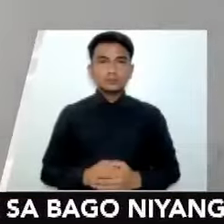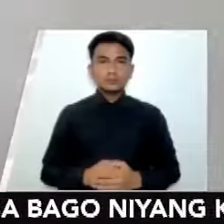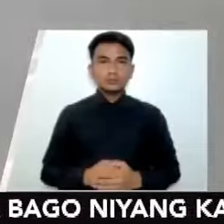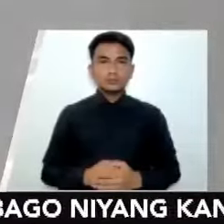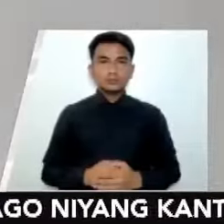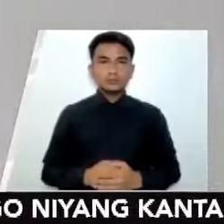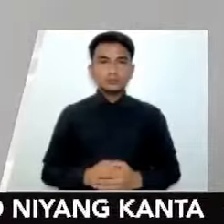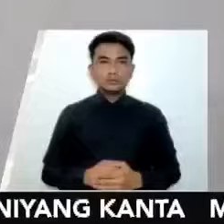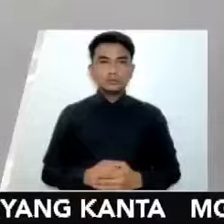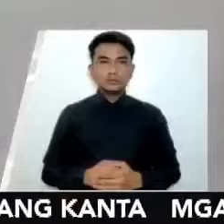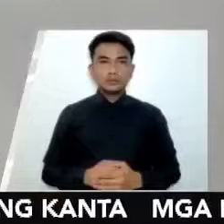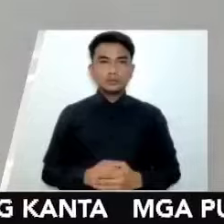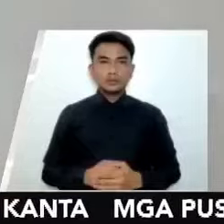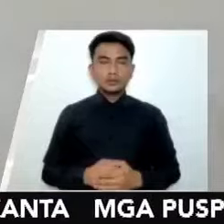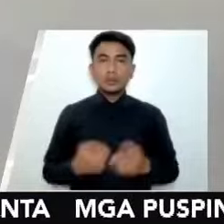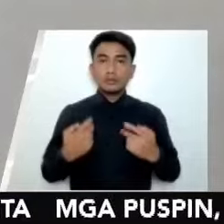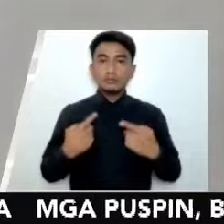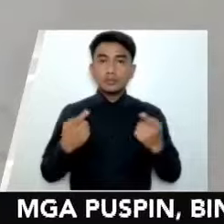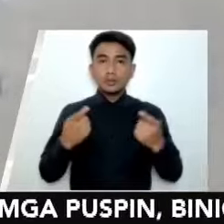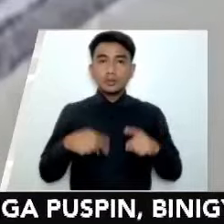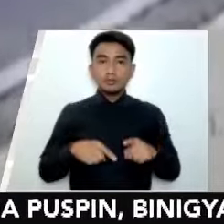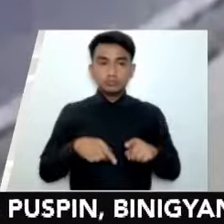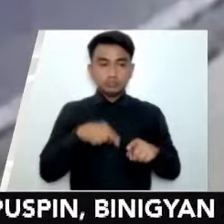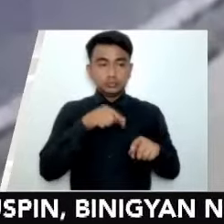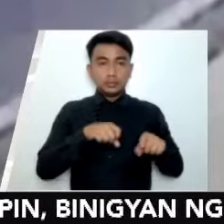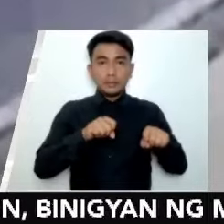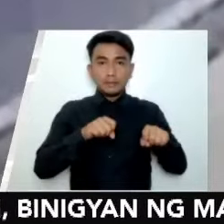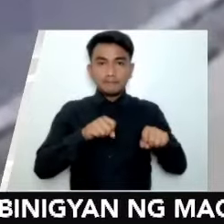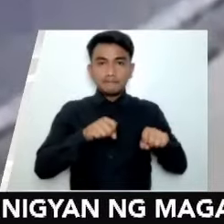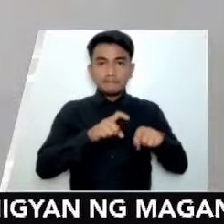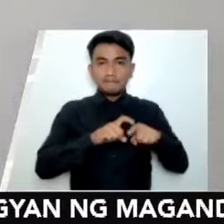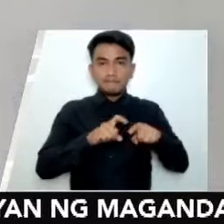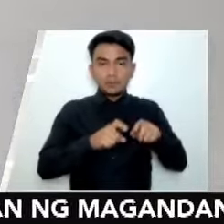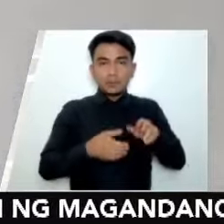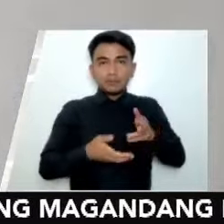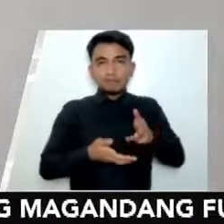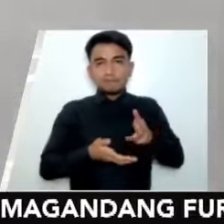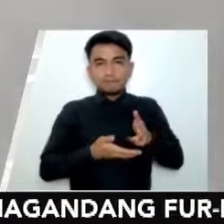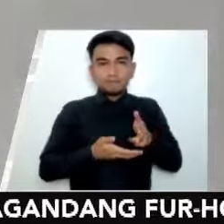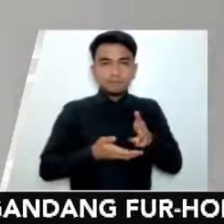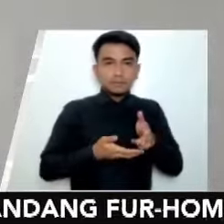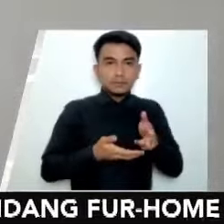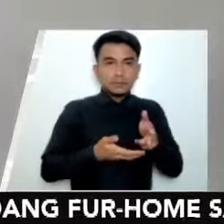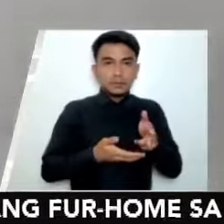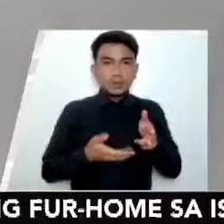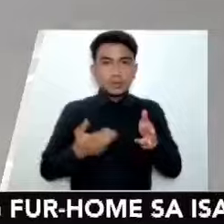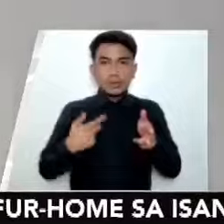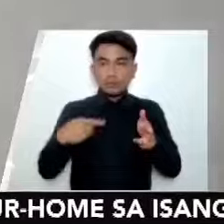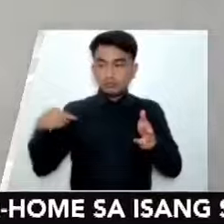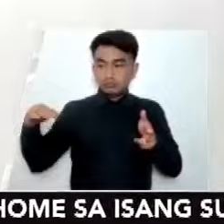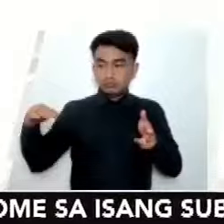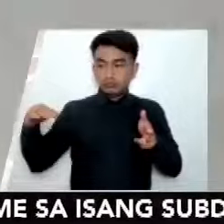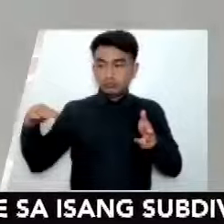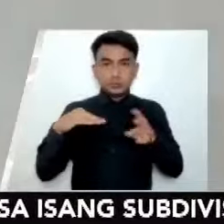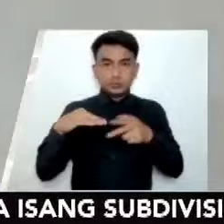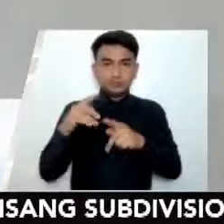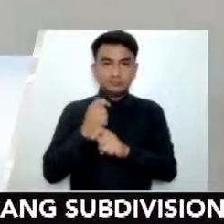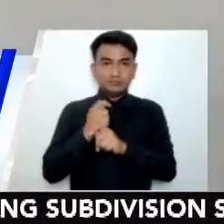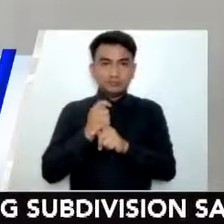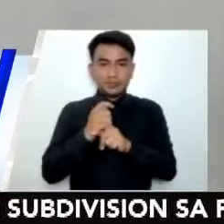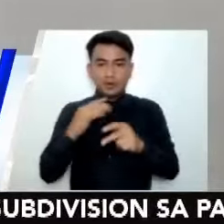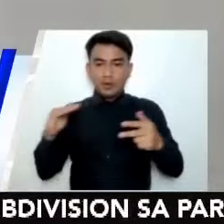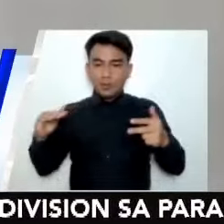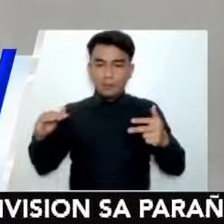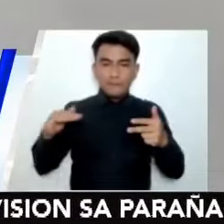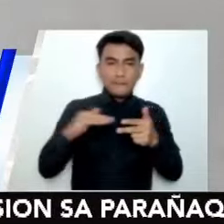Tumatawid sa kalsadang e-bike na yan sa San Juan, Ilocos Sur nang masalpok siya ng delivery truck. Patay ang driver ng